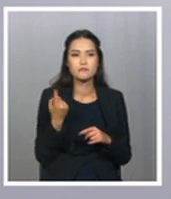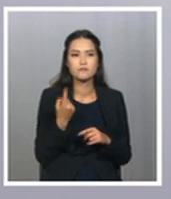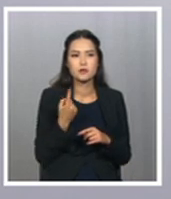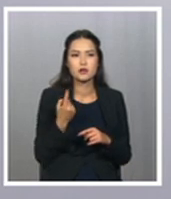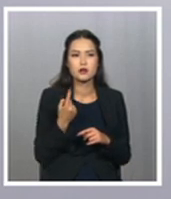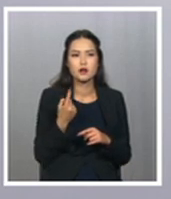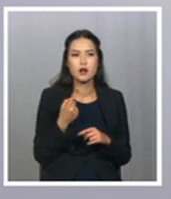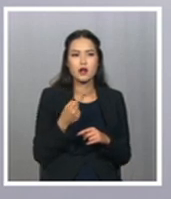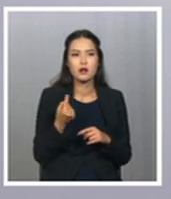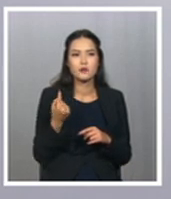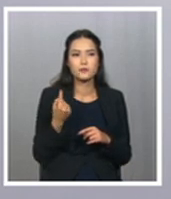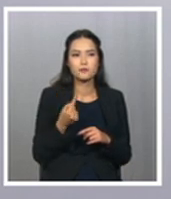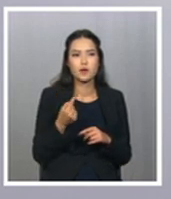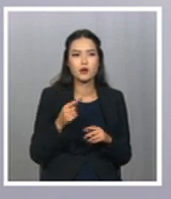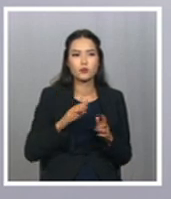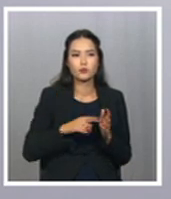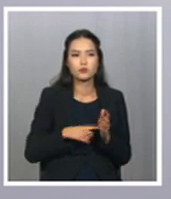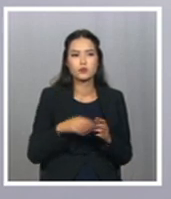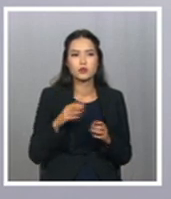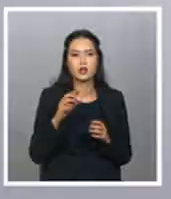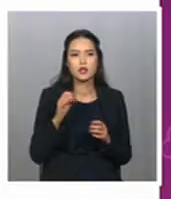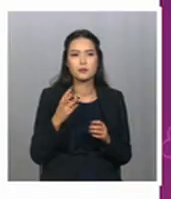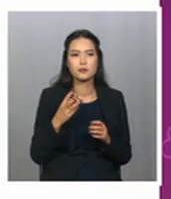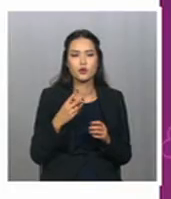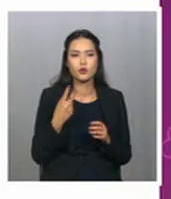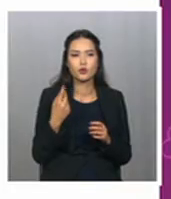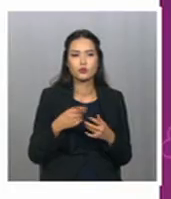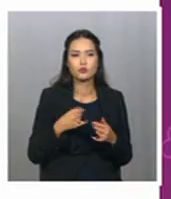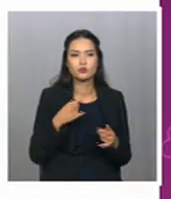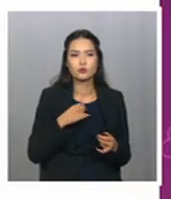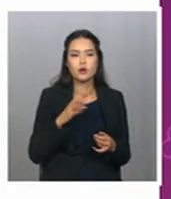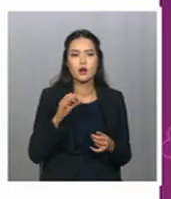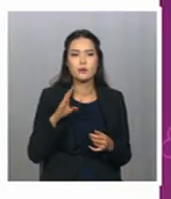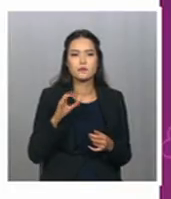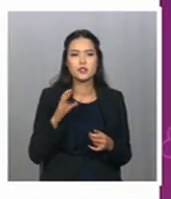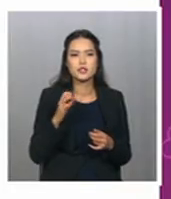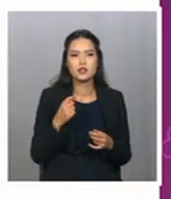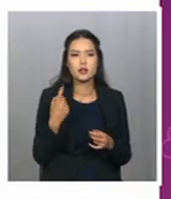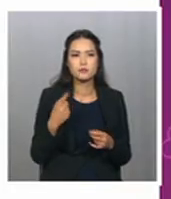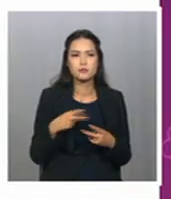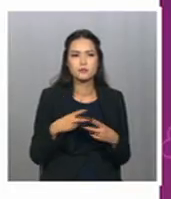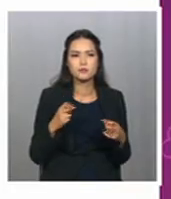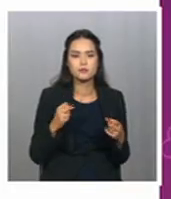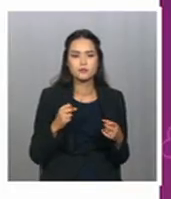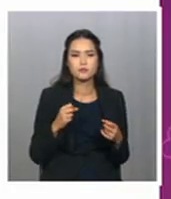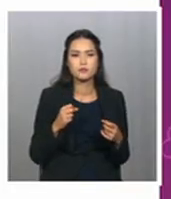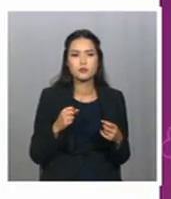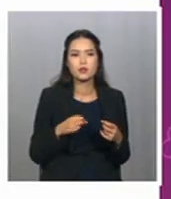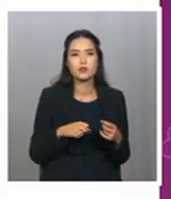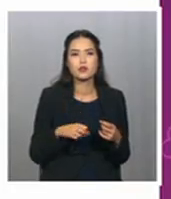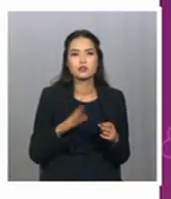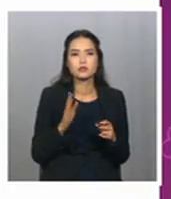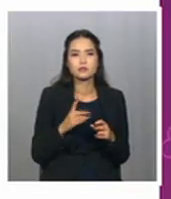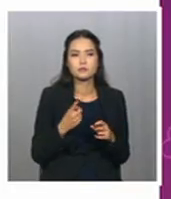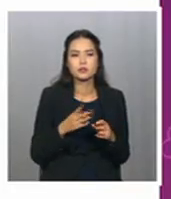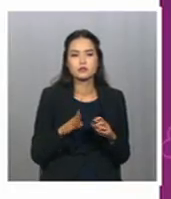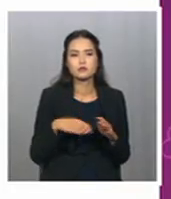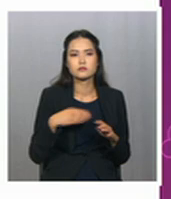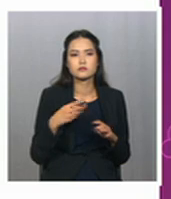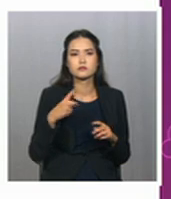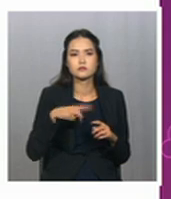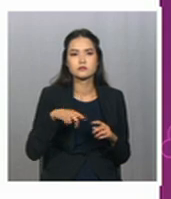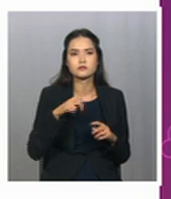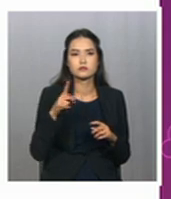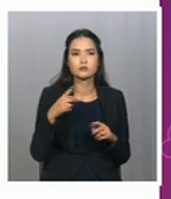бұл ЕД-нің ұзындығы бірге тең болғандықтан абсциссасы бірге тең. Ал енді Б нүктесінен біз